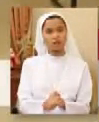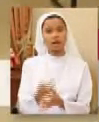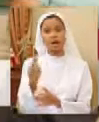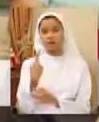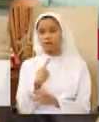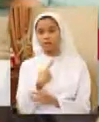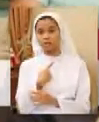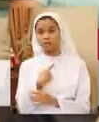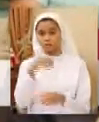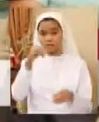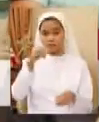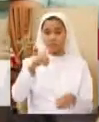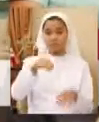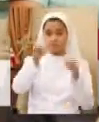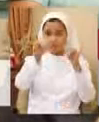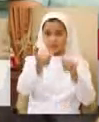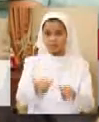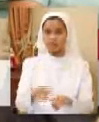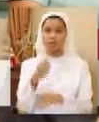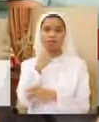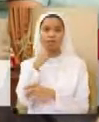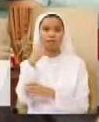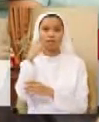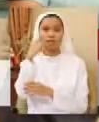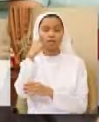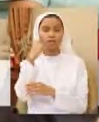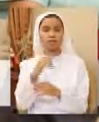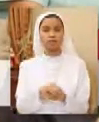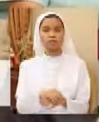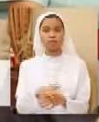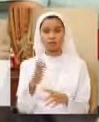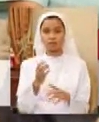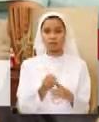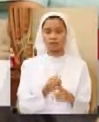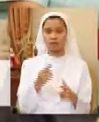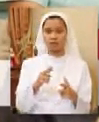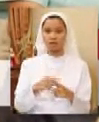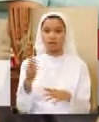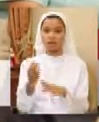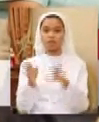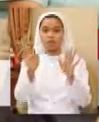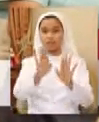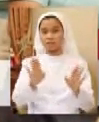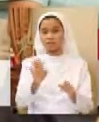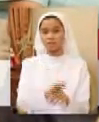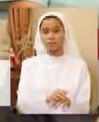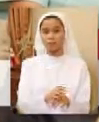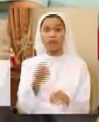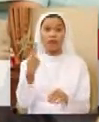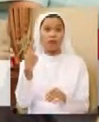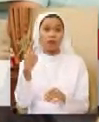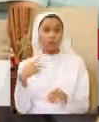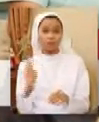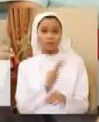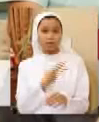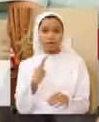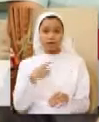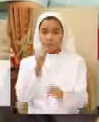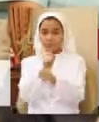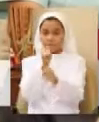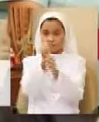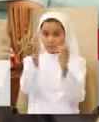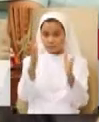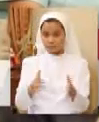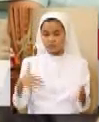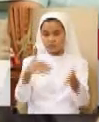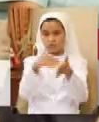kairibanan na kamo dyan yung nakahouse ng mga deaf and mute or talaga every Sunday lang nagja-dyan sila? Laduro man lang sinda. Meron din po kami mga working student